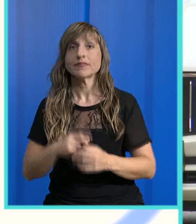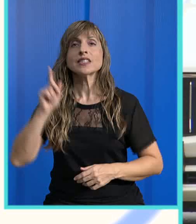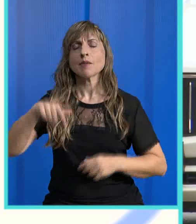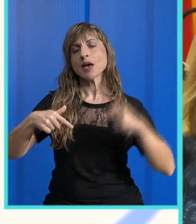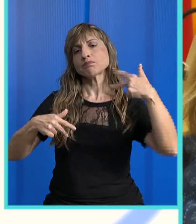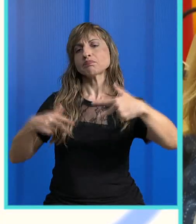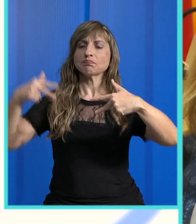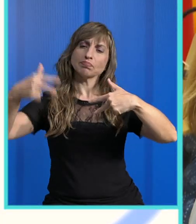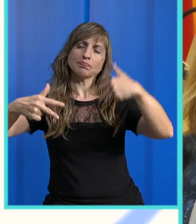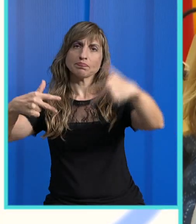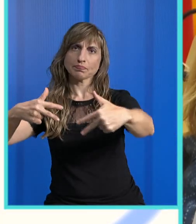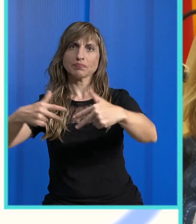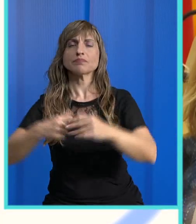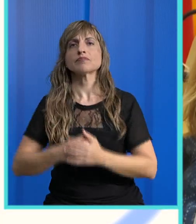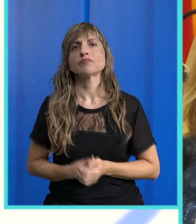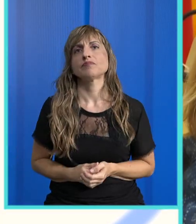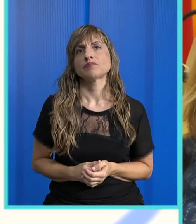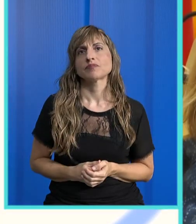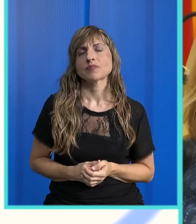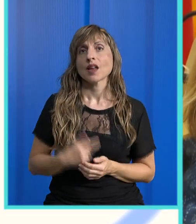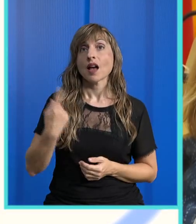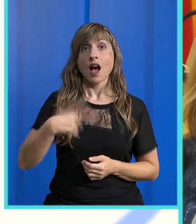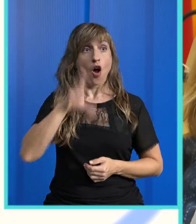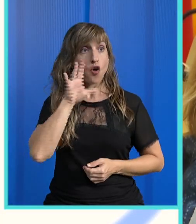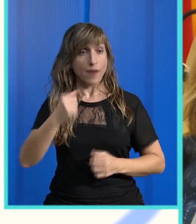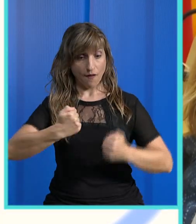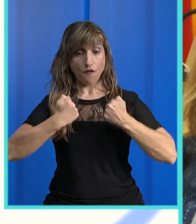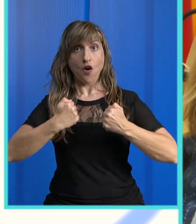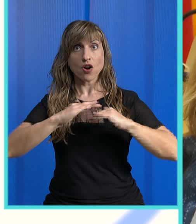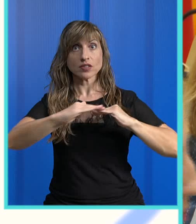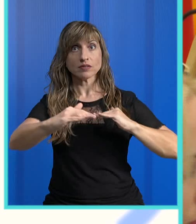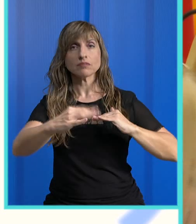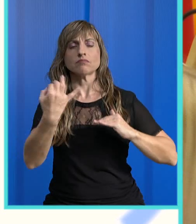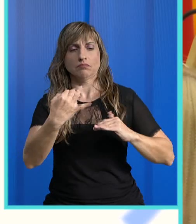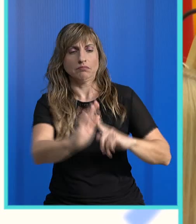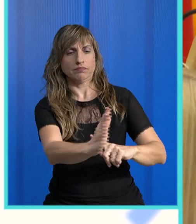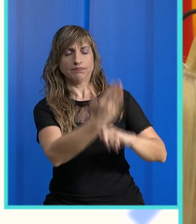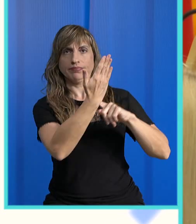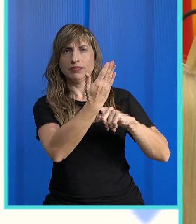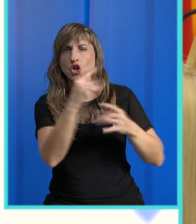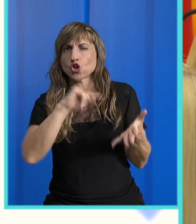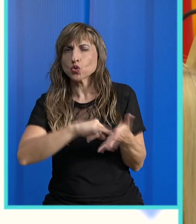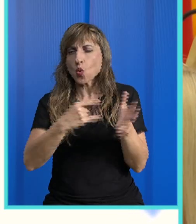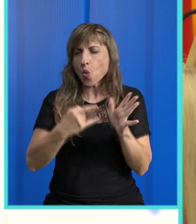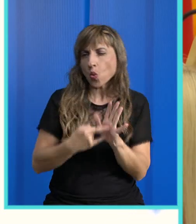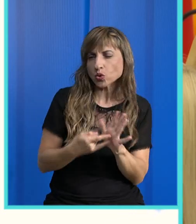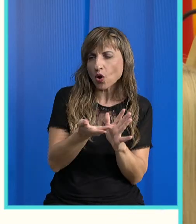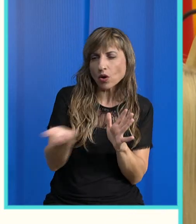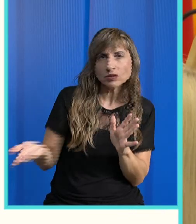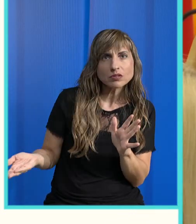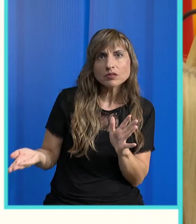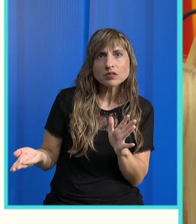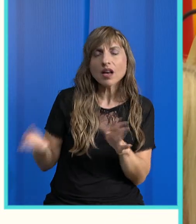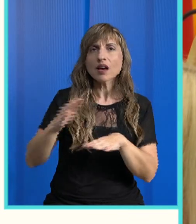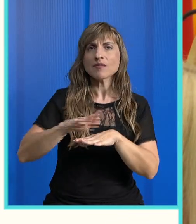vigilància. Tinc una oportunitat que hi un govern fort que pot intentar plantejar solucions a un